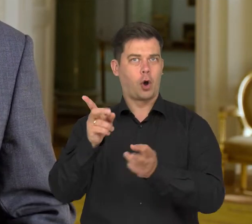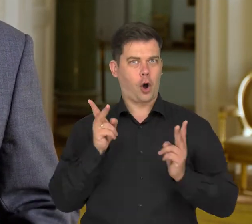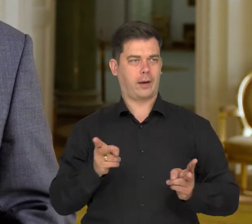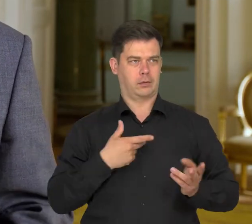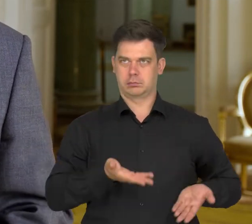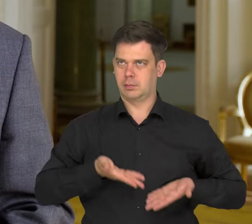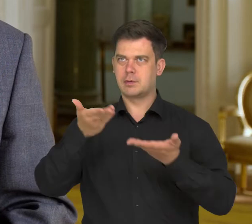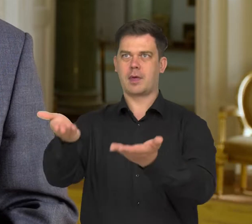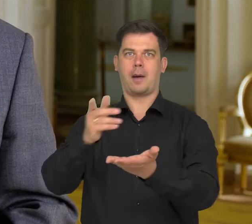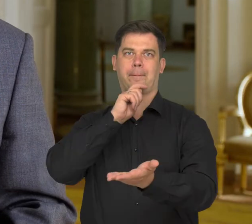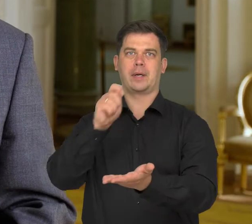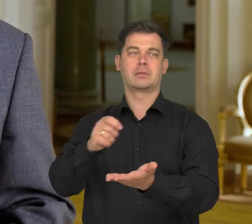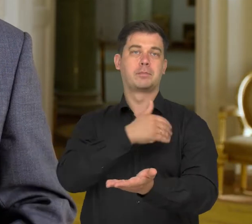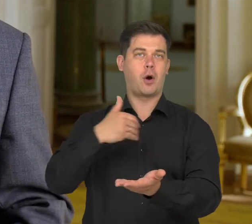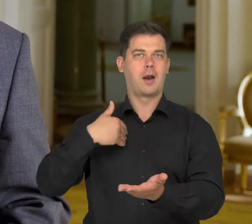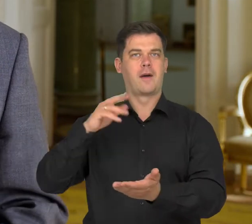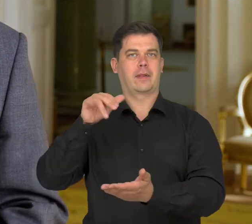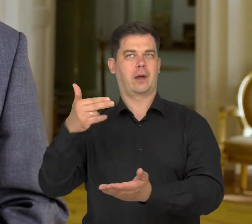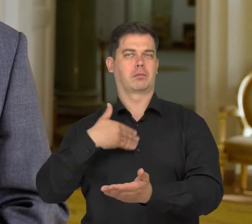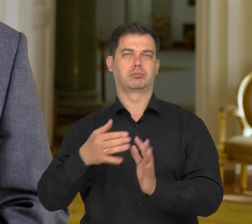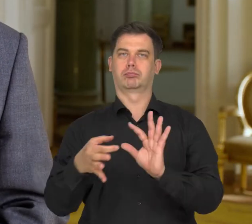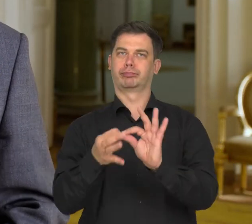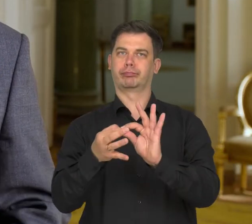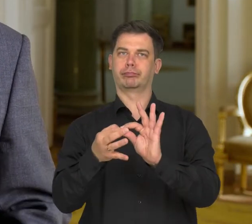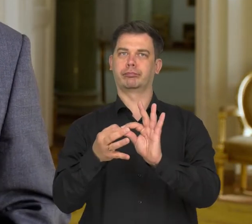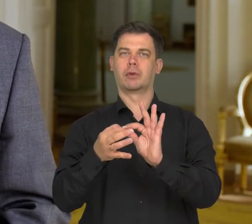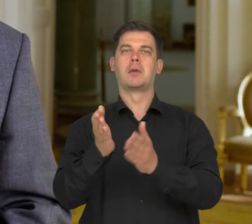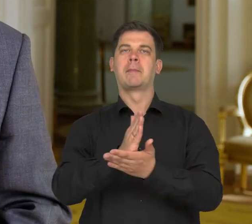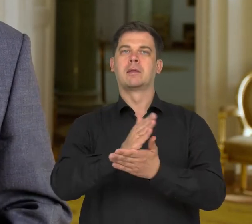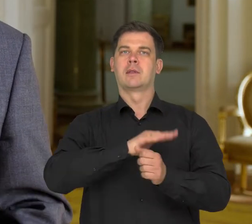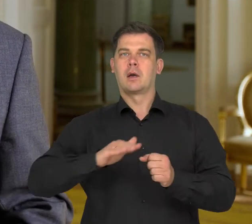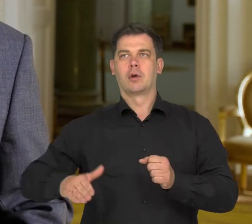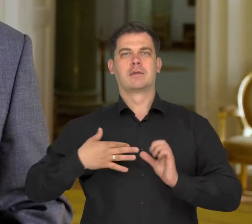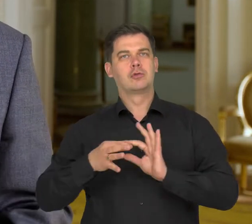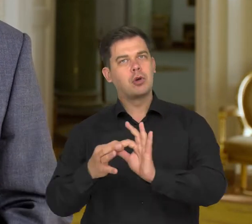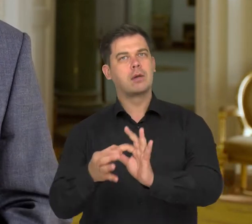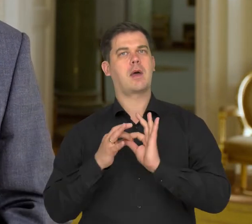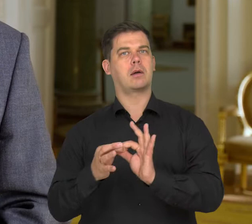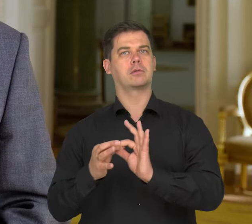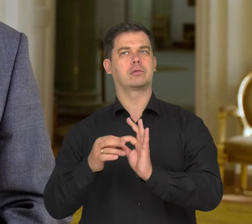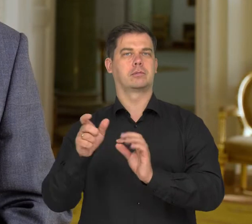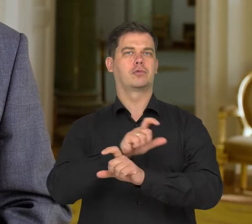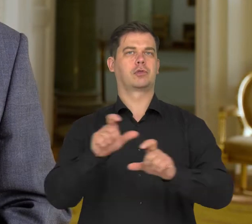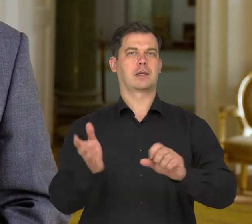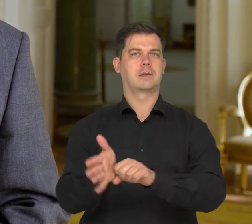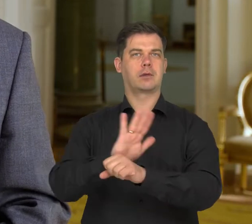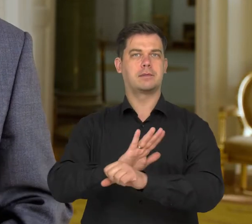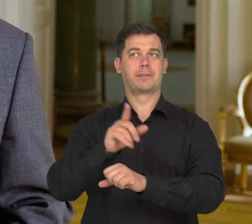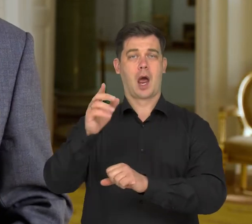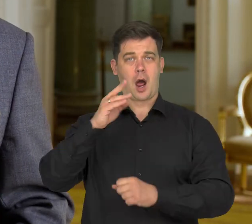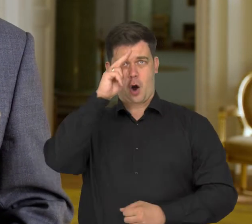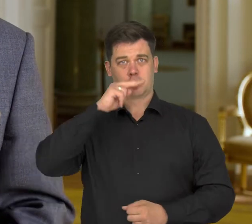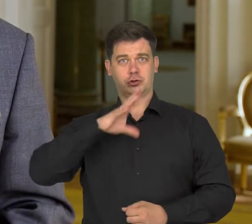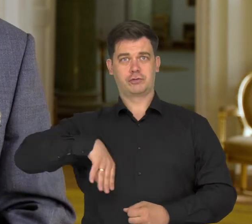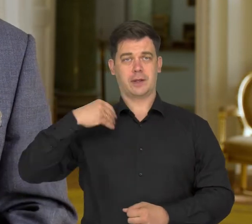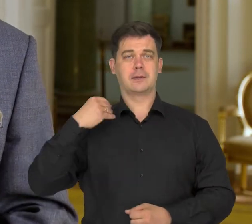bardzo konkretny przejaw także relacji polsko-watykańskich w ramach pomocy międzynarodowej, w ramach tej solidarności w czasach pandemii. Ojciec